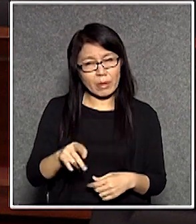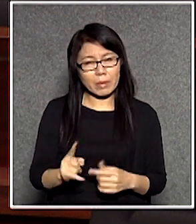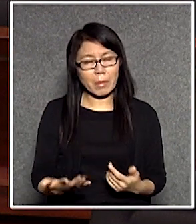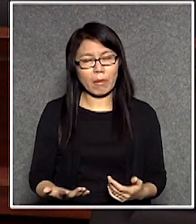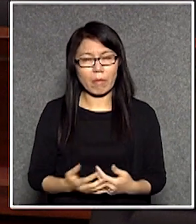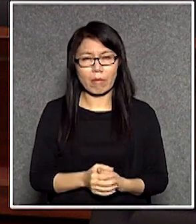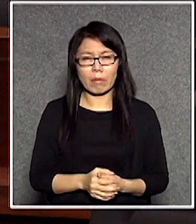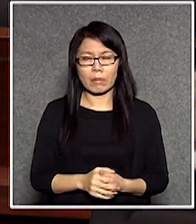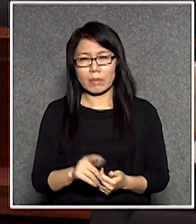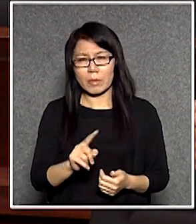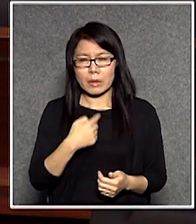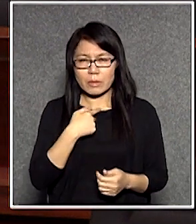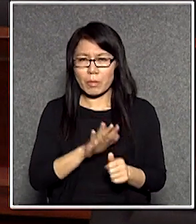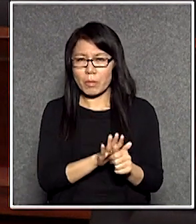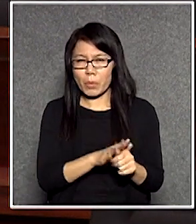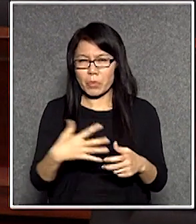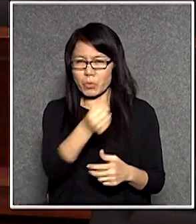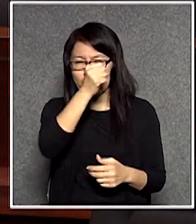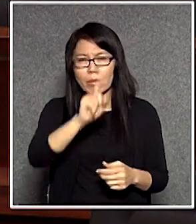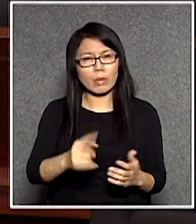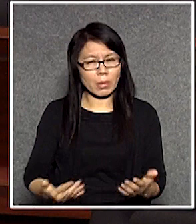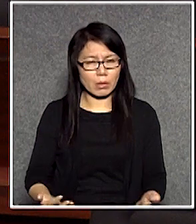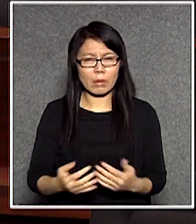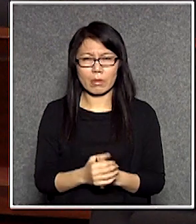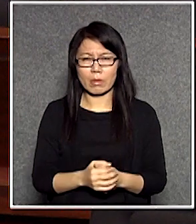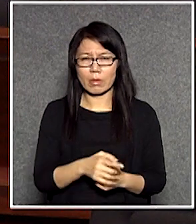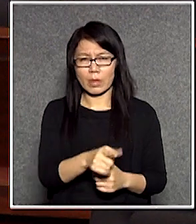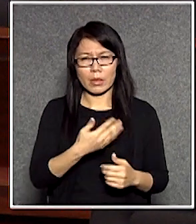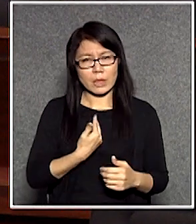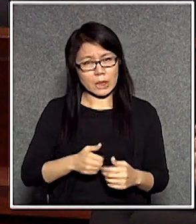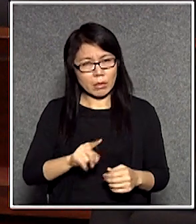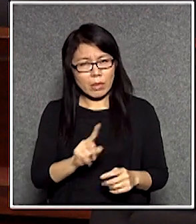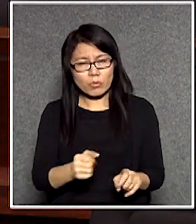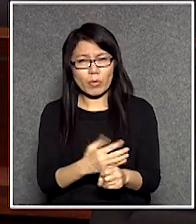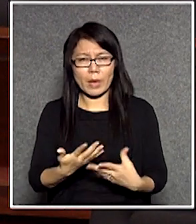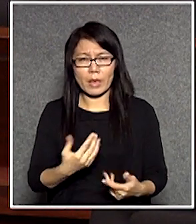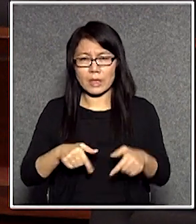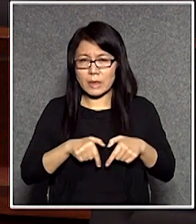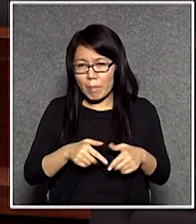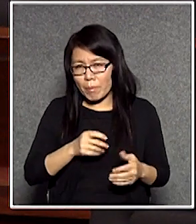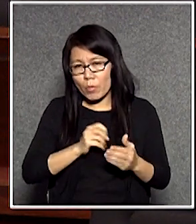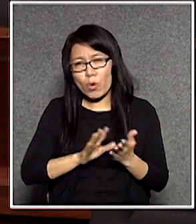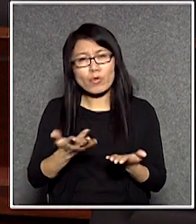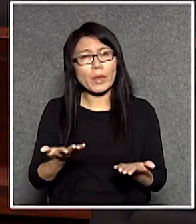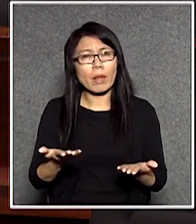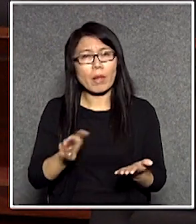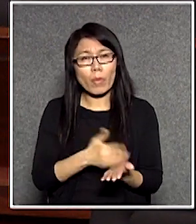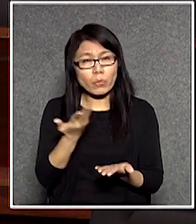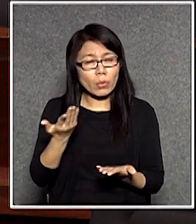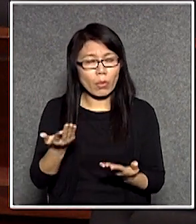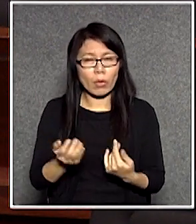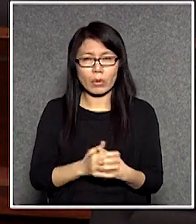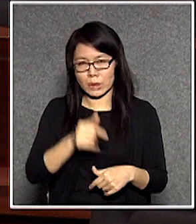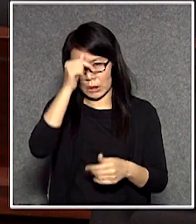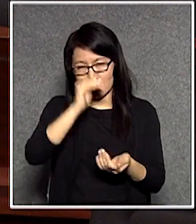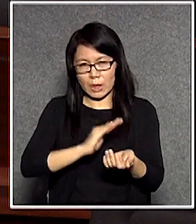為什麼你要這麼保護這些霸權呢？你們的正義去了哪裡呢？良心去了哪裡呢？現在醫療